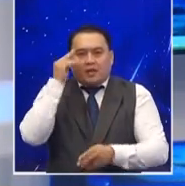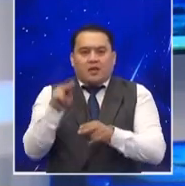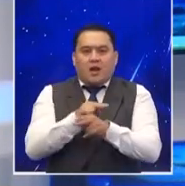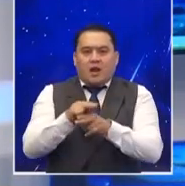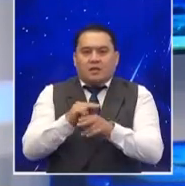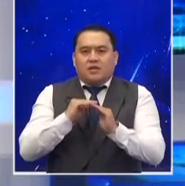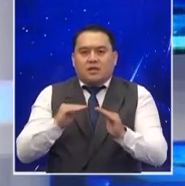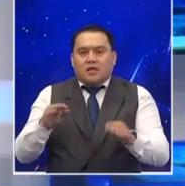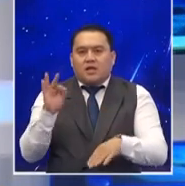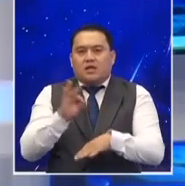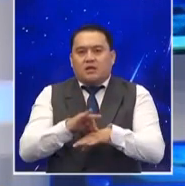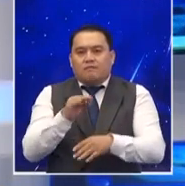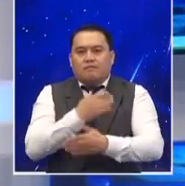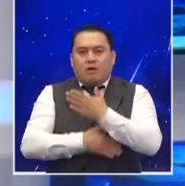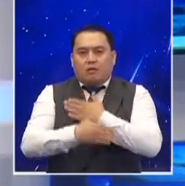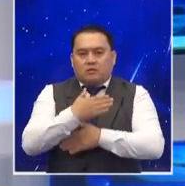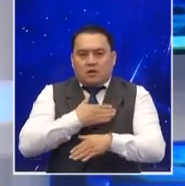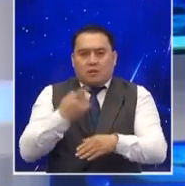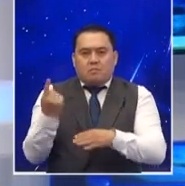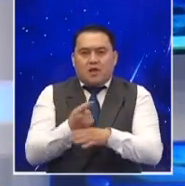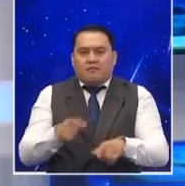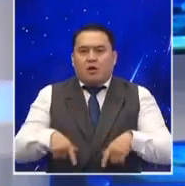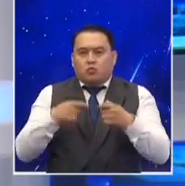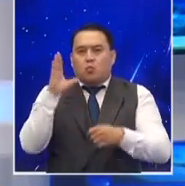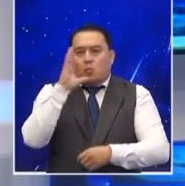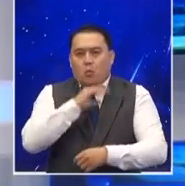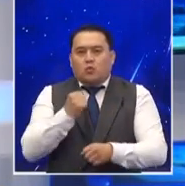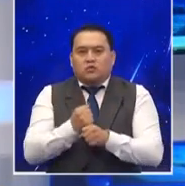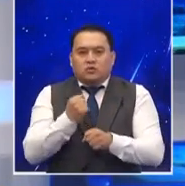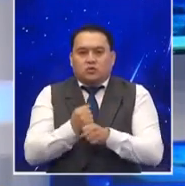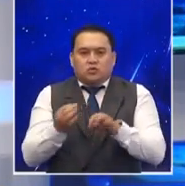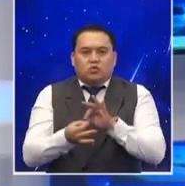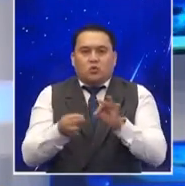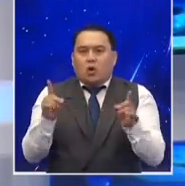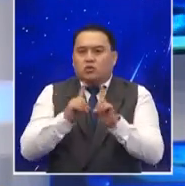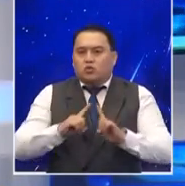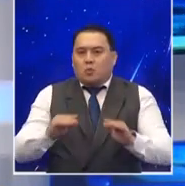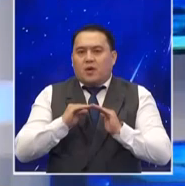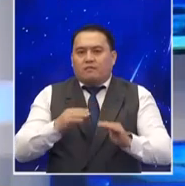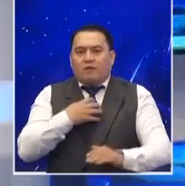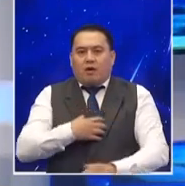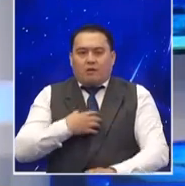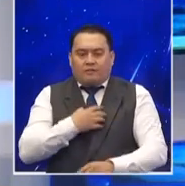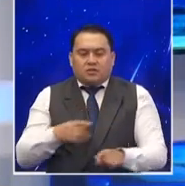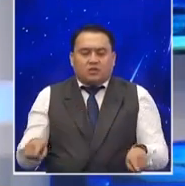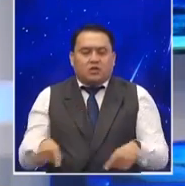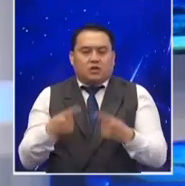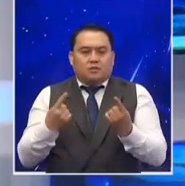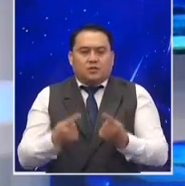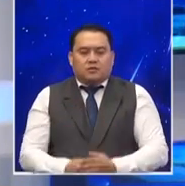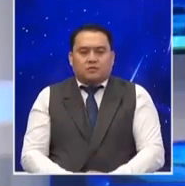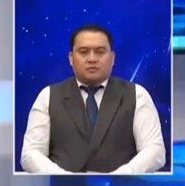лечения маленьких пациентов. Свои первые шаги здесь могут сделать сотни особенных детей, для которых так